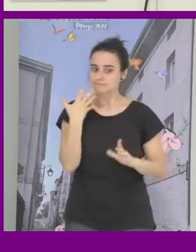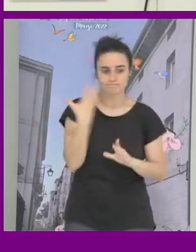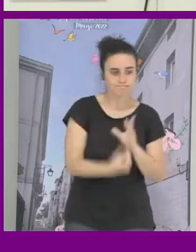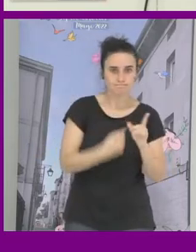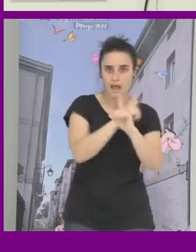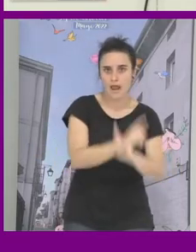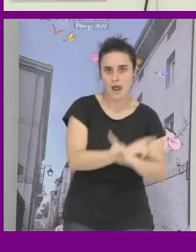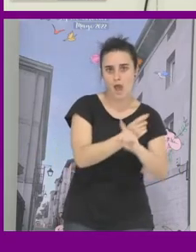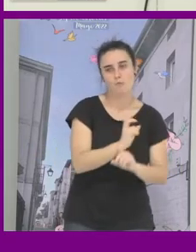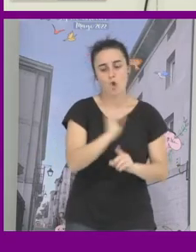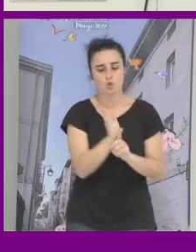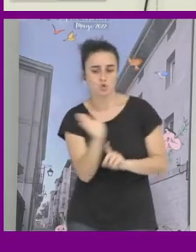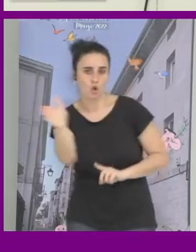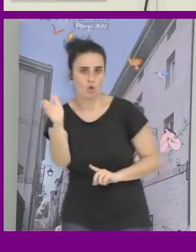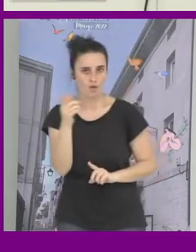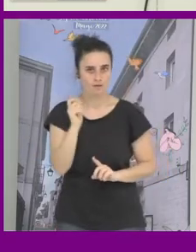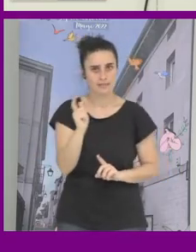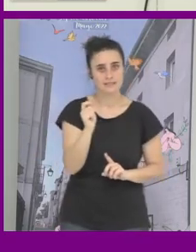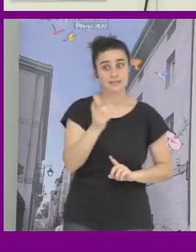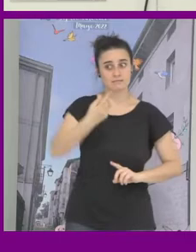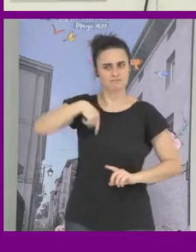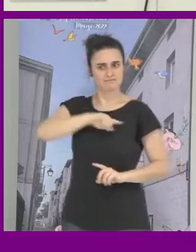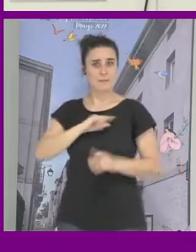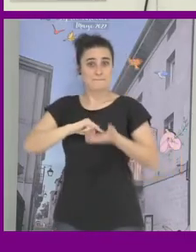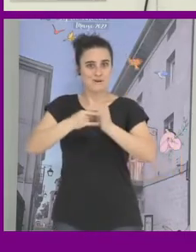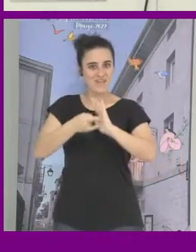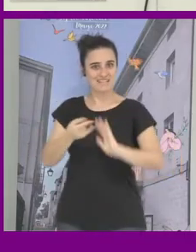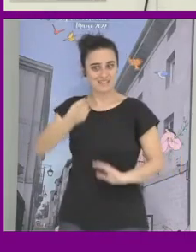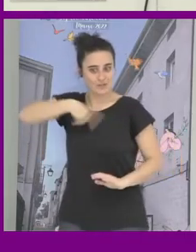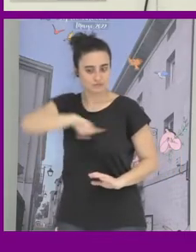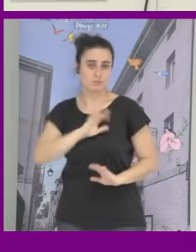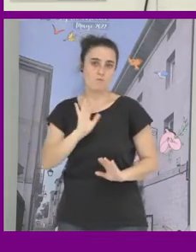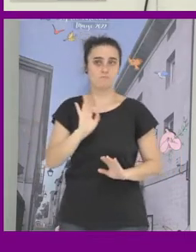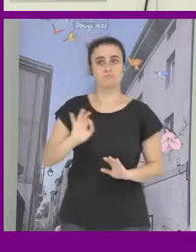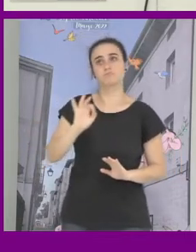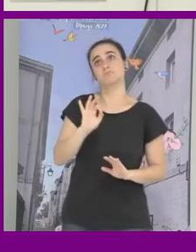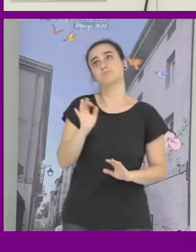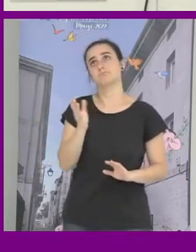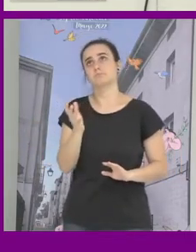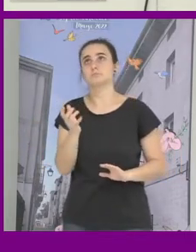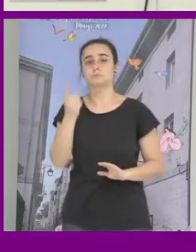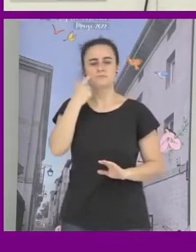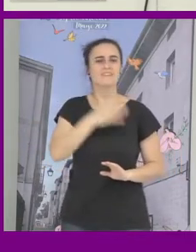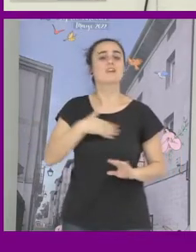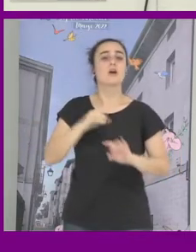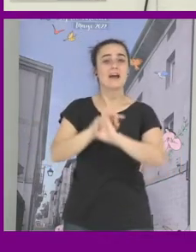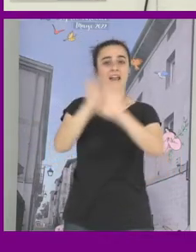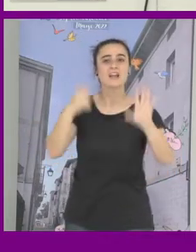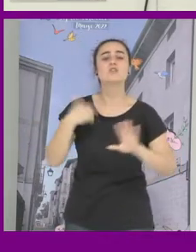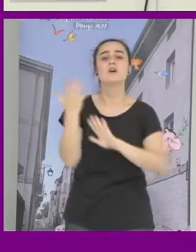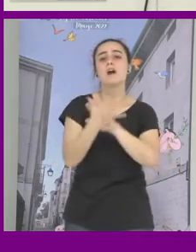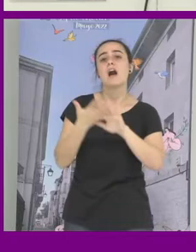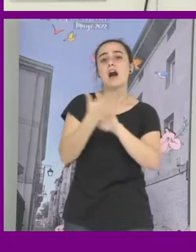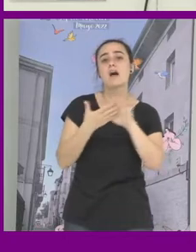aukerak planteatzen dira. Aldiz iruditzen zait, gure proiektuetan, edo gutxienez, bueno, argitu nahi dut, hitz egingo dudala